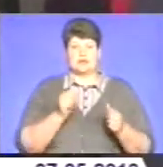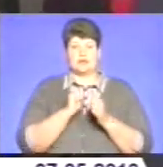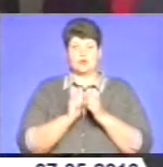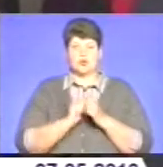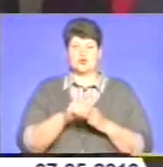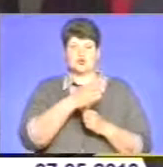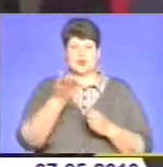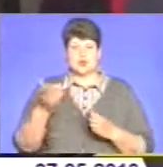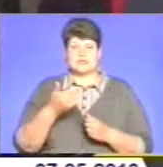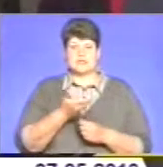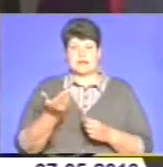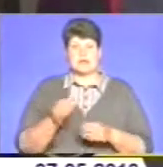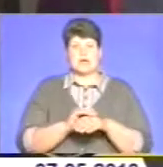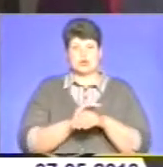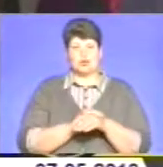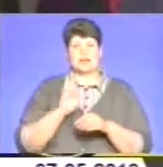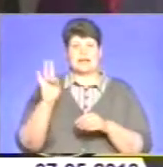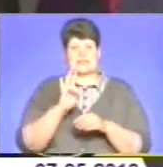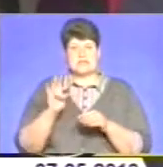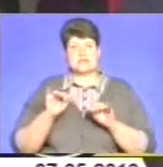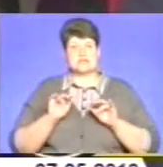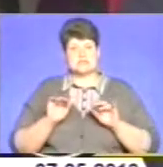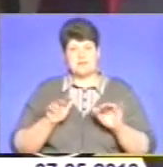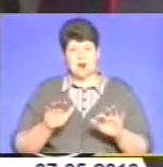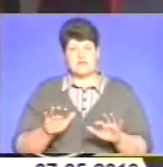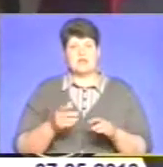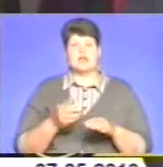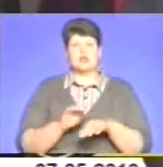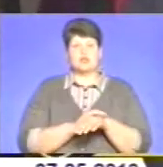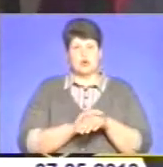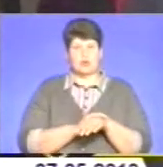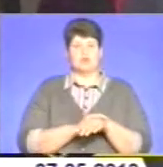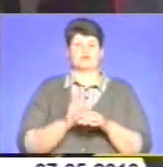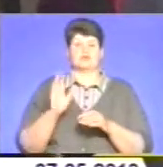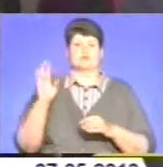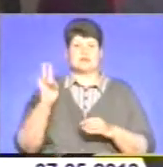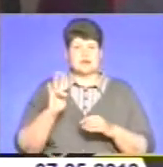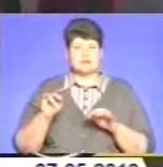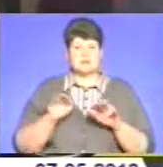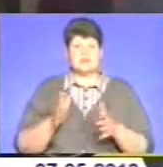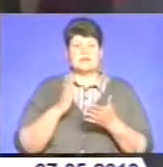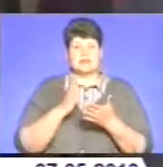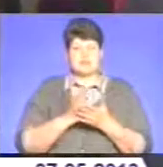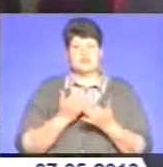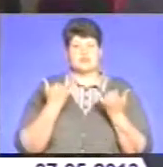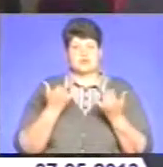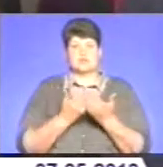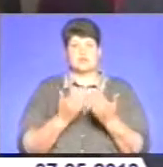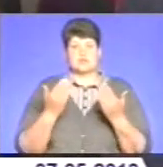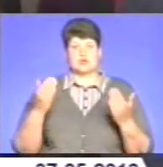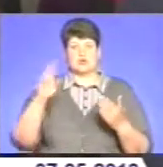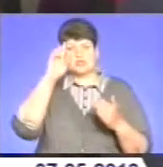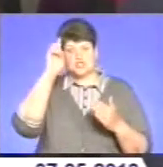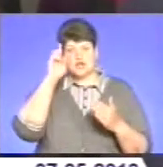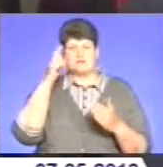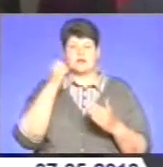добрі християнські справи. І доброю християнською справою є, власне, сьогоднішня виставка, коли Державний архів